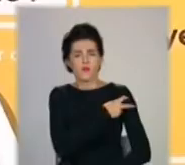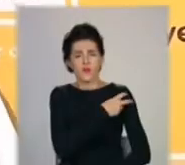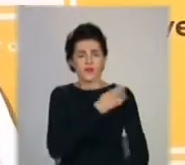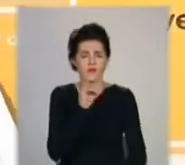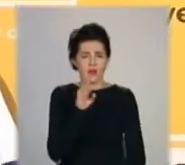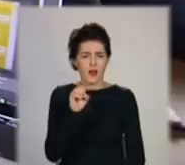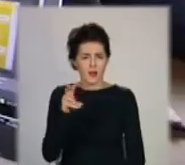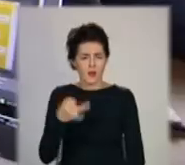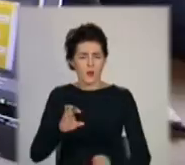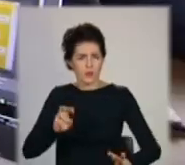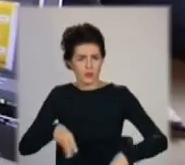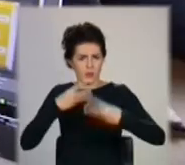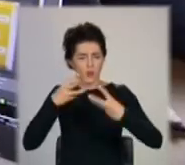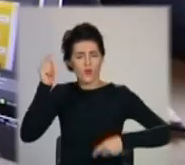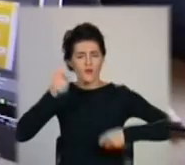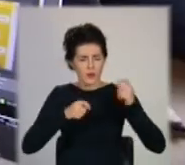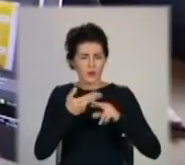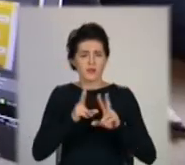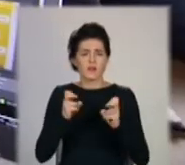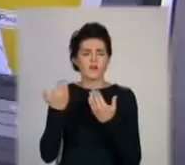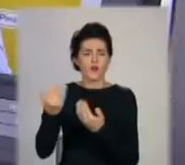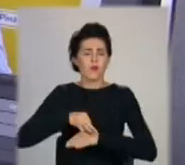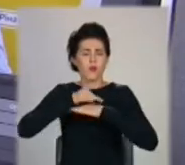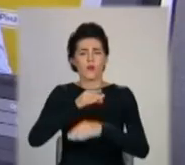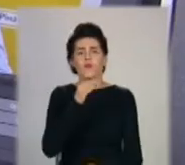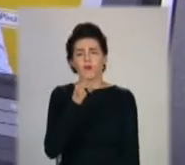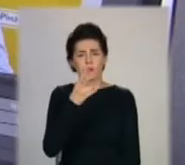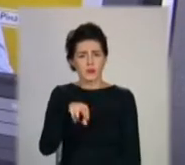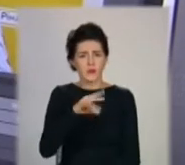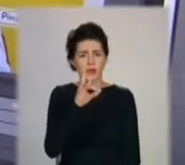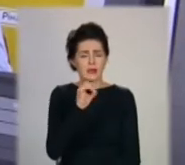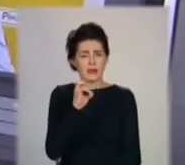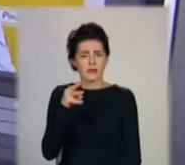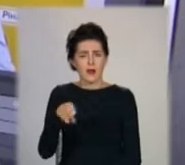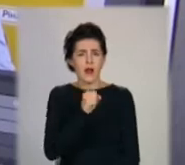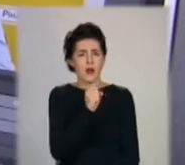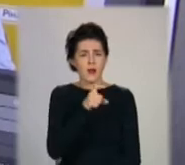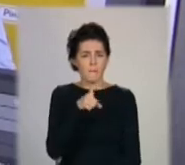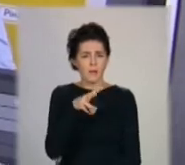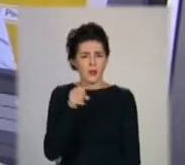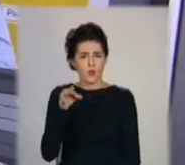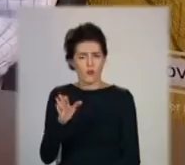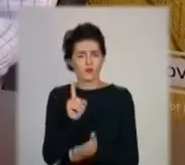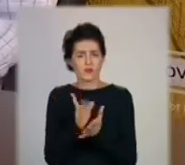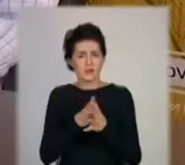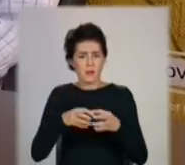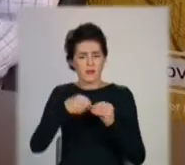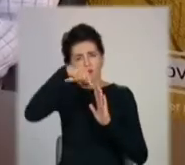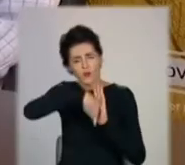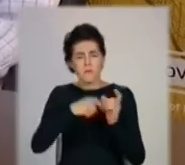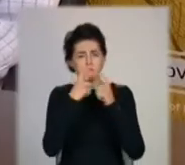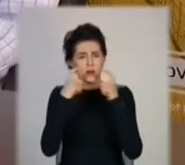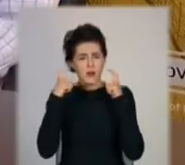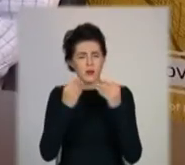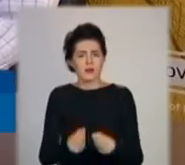час онлайн-конференції, яку провів фонд Рината Ахметова. Фактически в семье вам необходимо ходить в масках. Выделить этому человеку